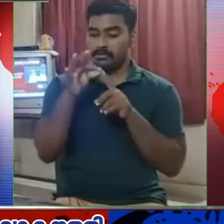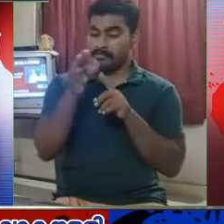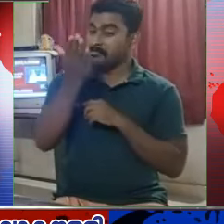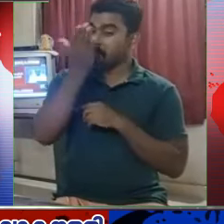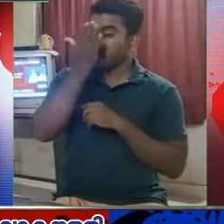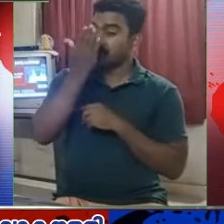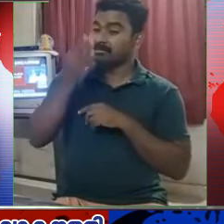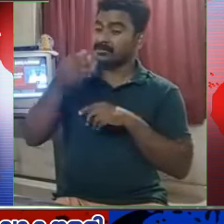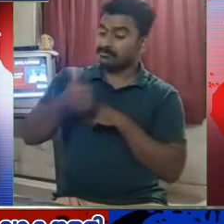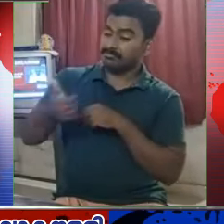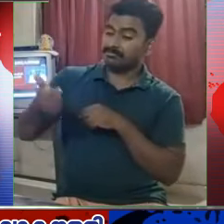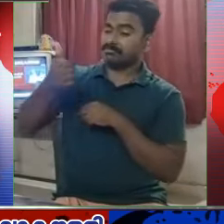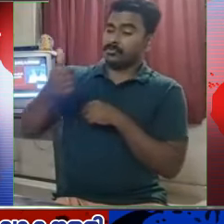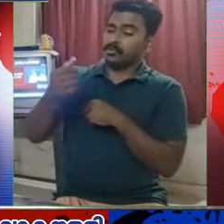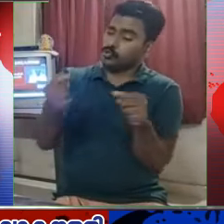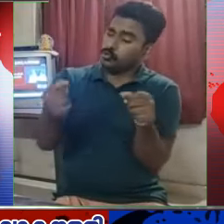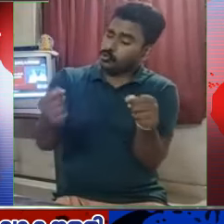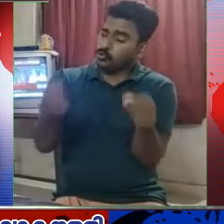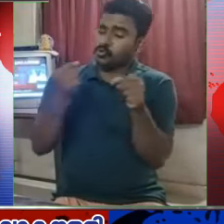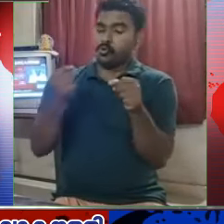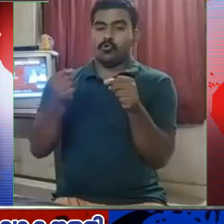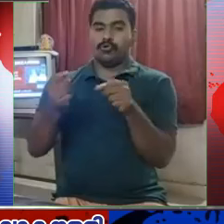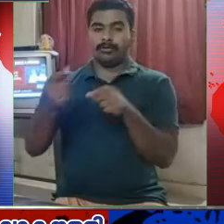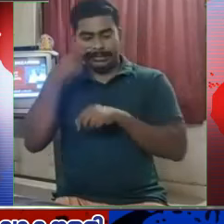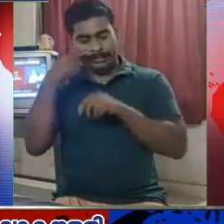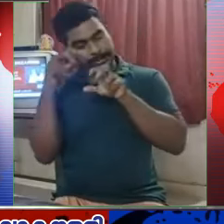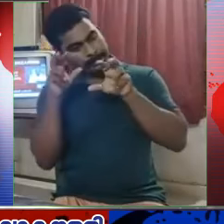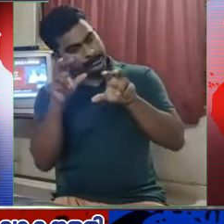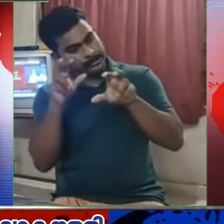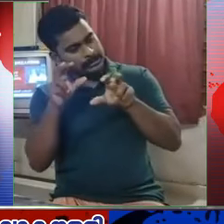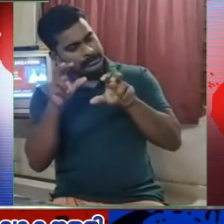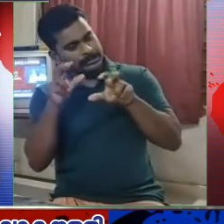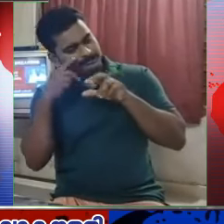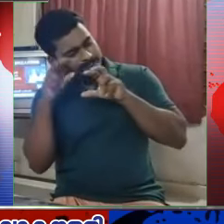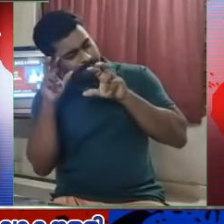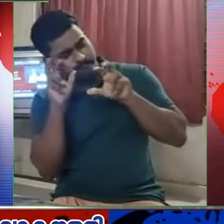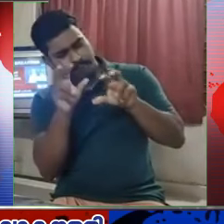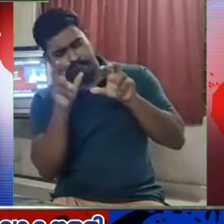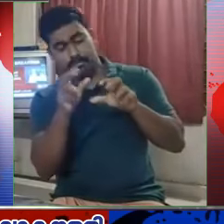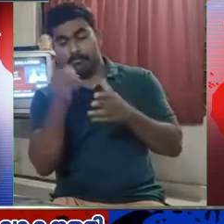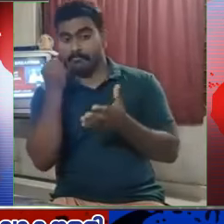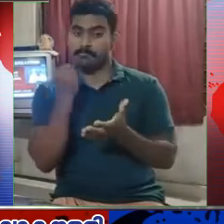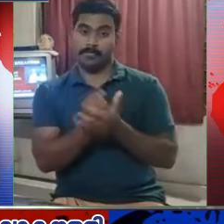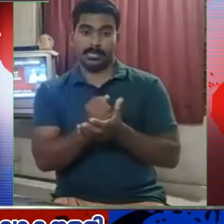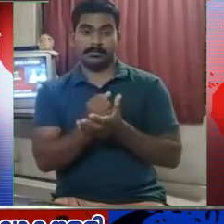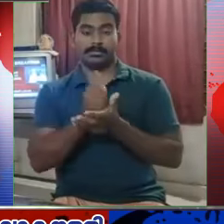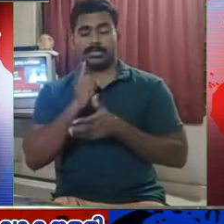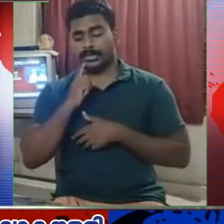സ്വന്തമായിട്ട് പാചകം ചെയ്യാൻ പറ്റുന്നില്ല, അങ്ങനൊരു അവസ്ഥയിലുണ്ടെന്ന് വിചാരിക്കുക. അത്തരം ആളുകളെ സഹായിക്കേണ്ടി വരും.